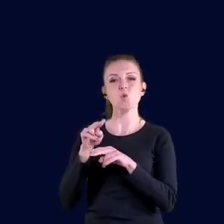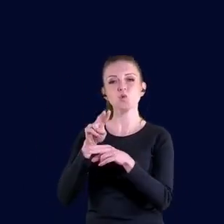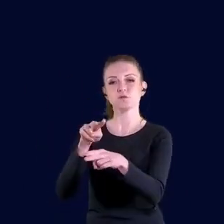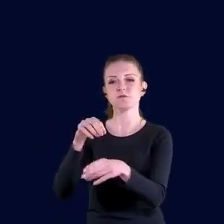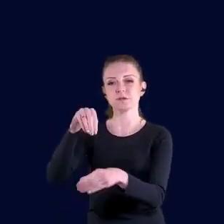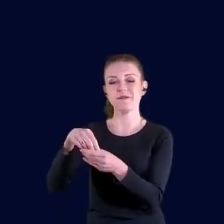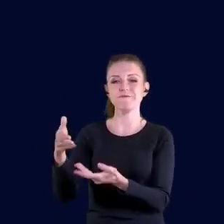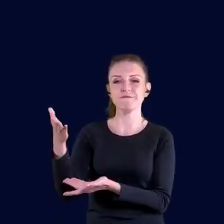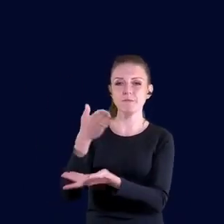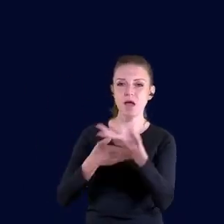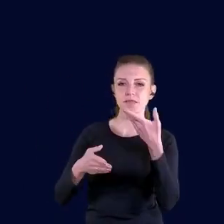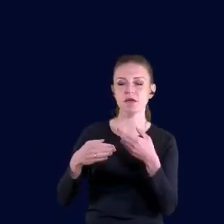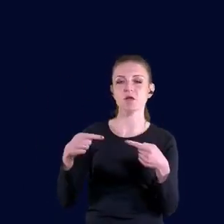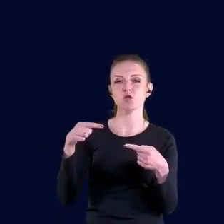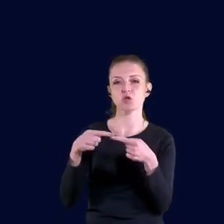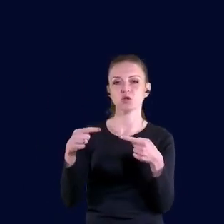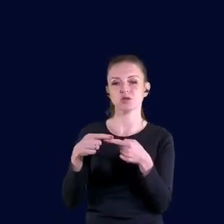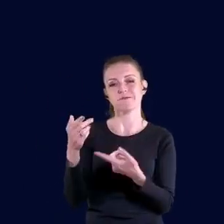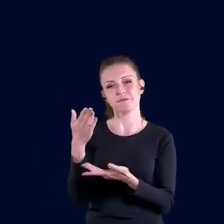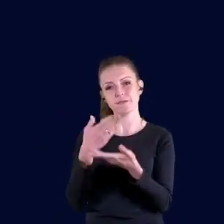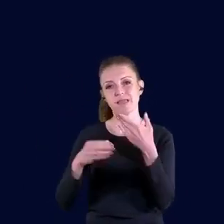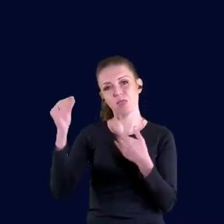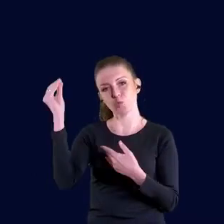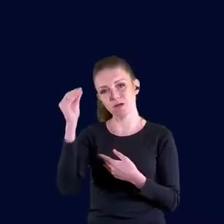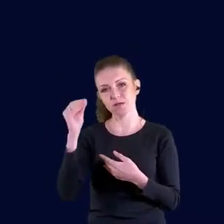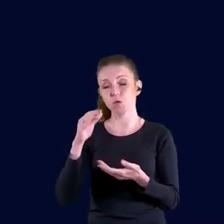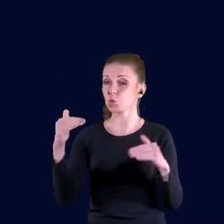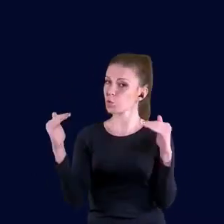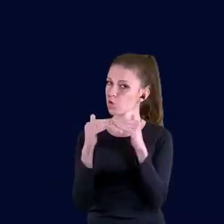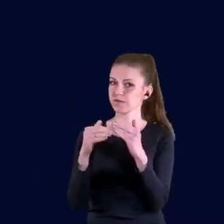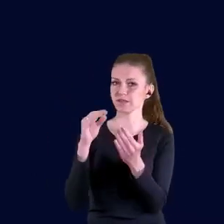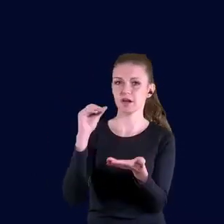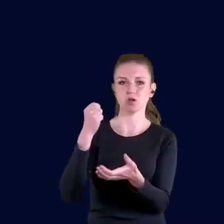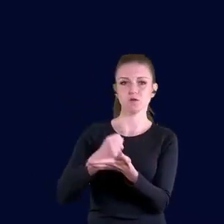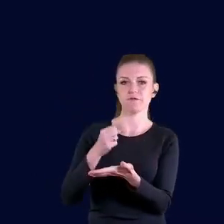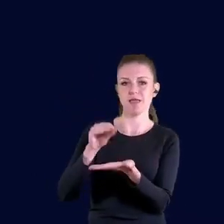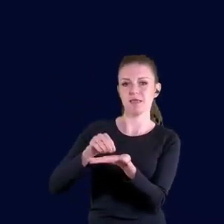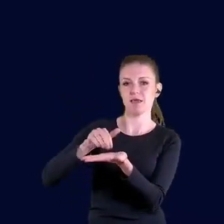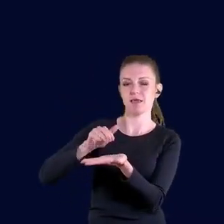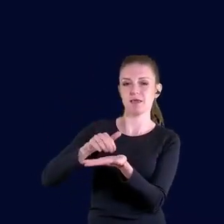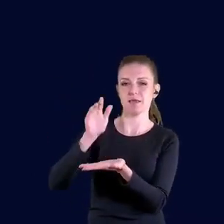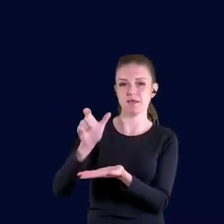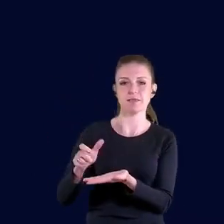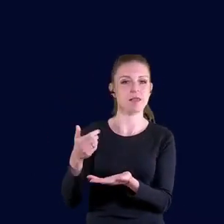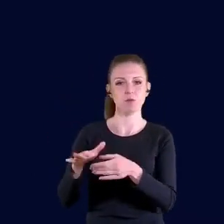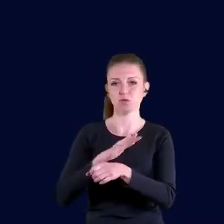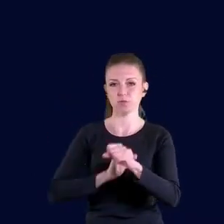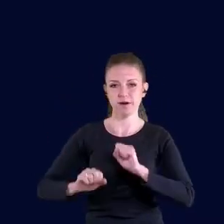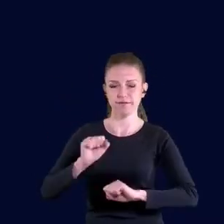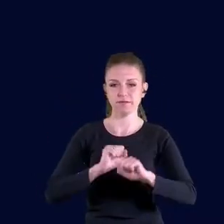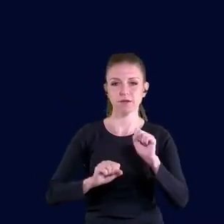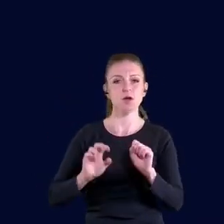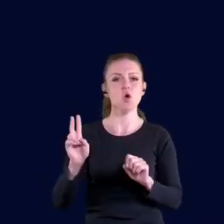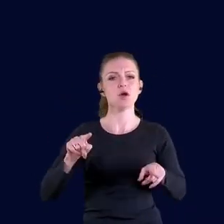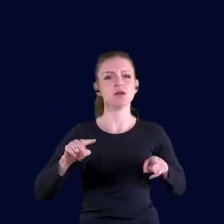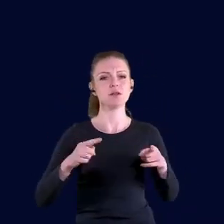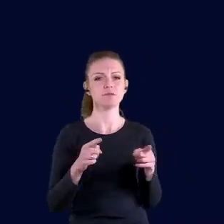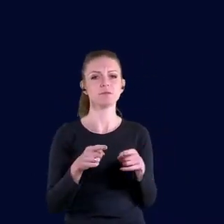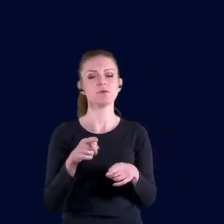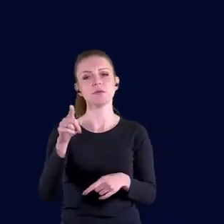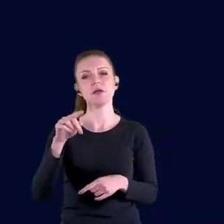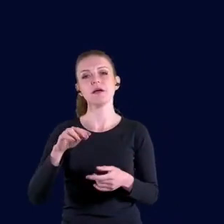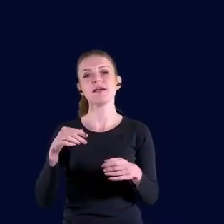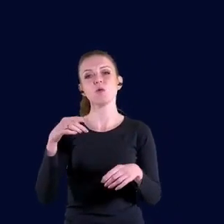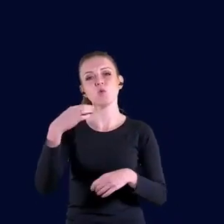doświadczeń dotyczących eduk psy równego traktowania osób z niepełnosprawnościami organizowanych między innymi przez Uniwersytetu w